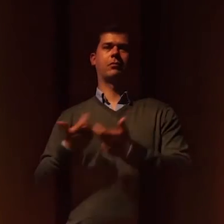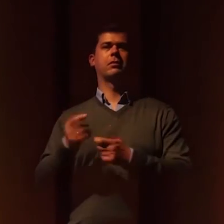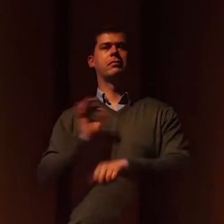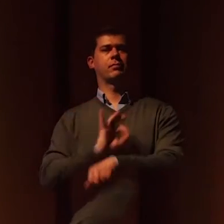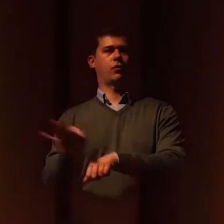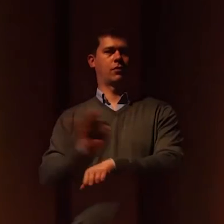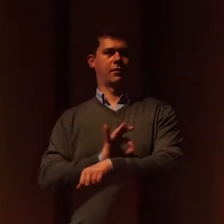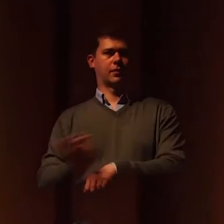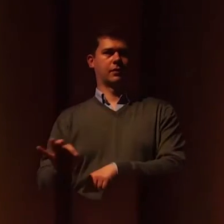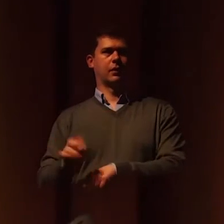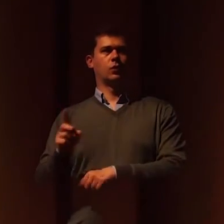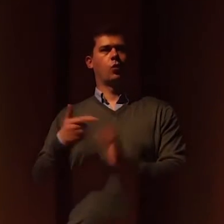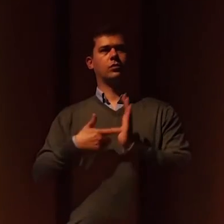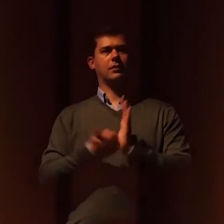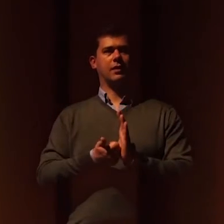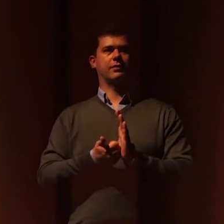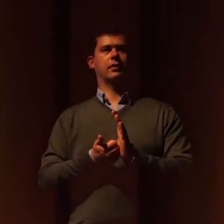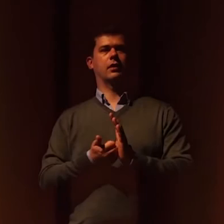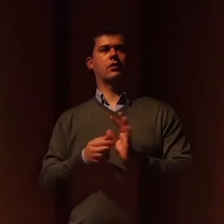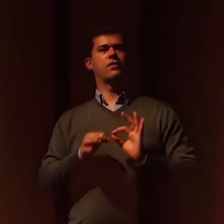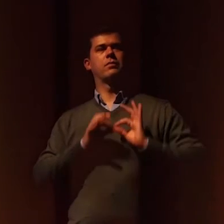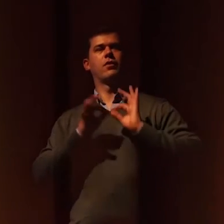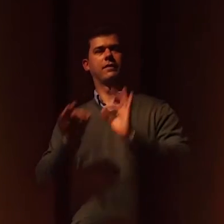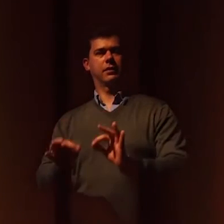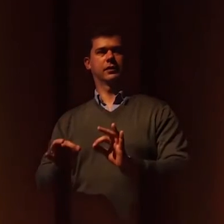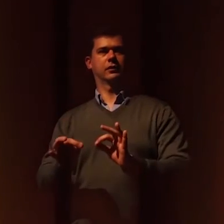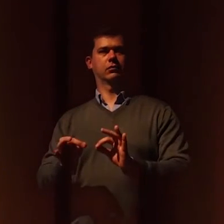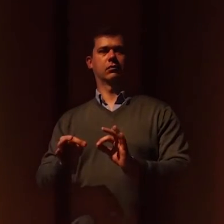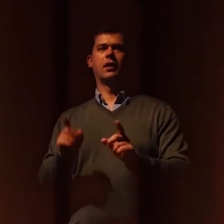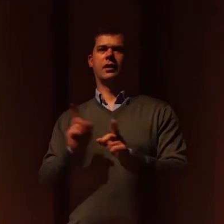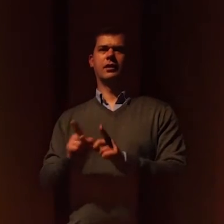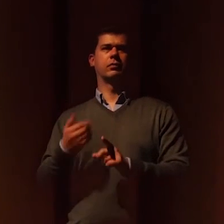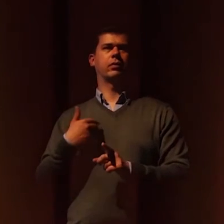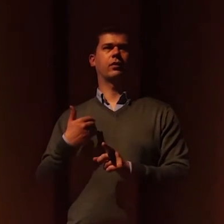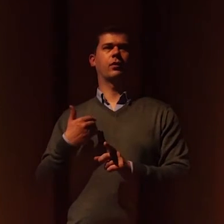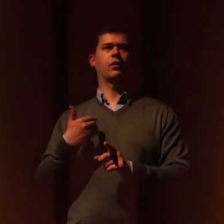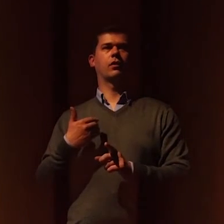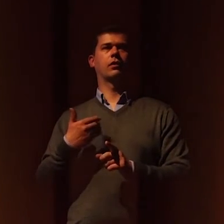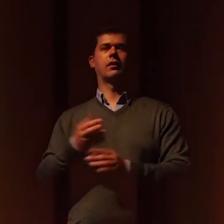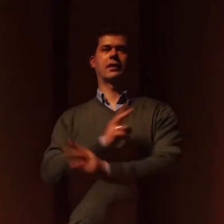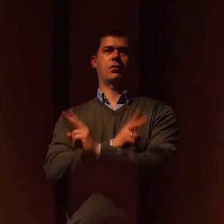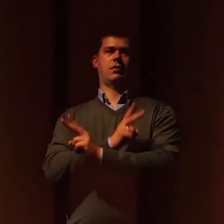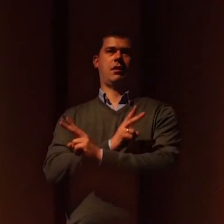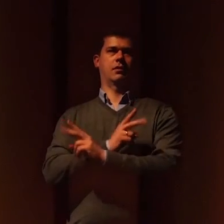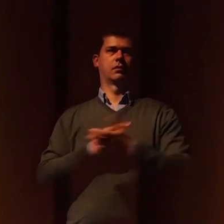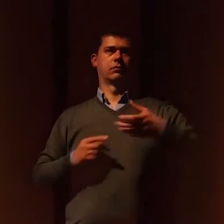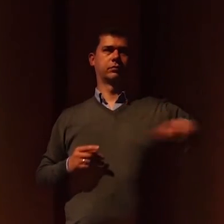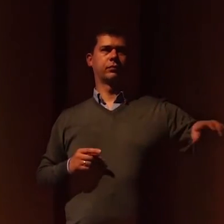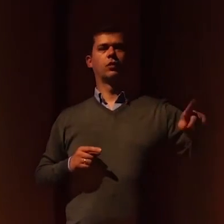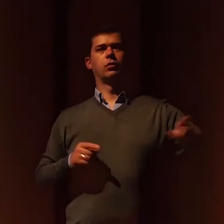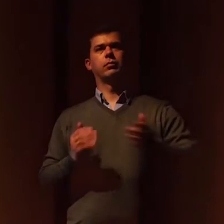projektu takich Ustaw właśnie wdrożeniowych no i myśmy w ogóle myślały o niezależnym organie który powinien stać na straży